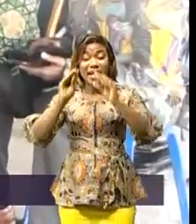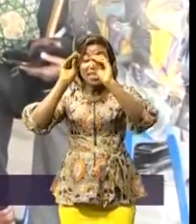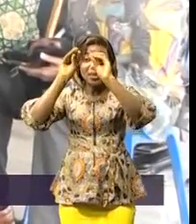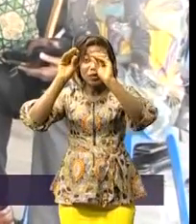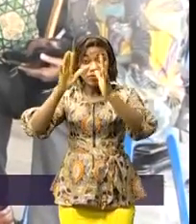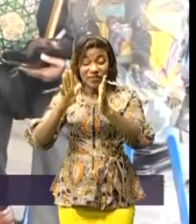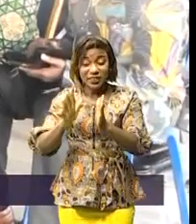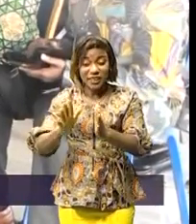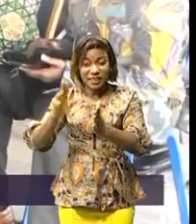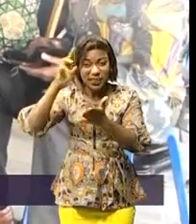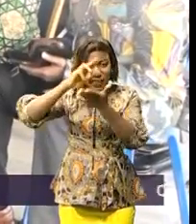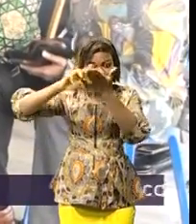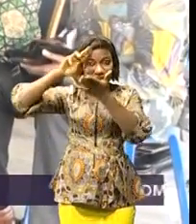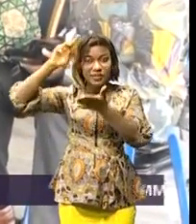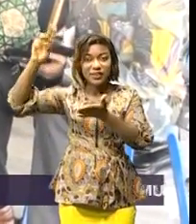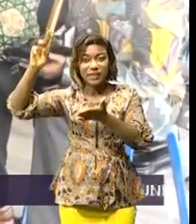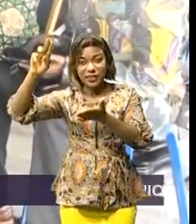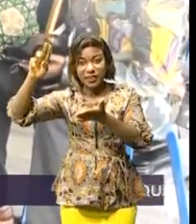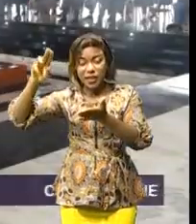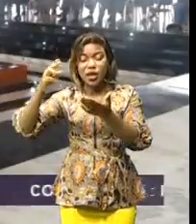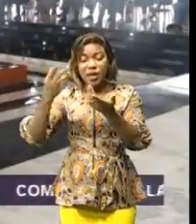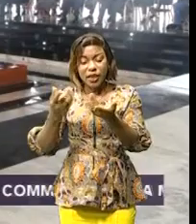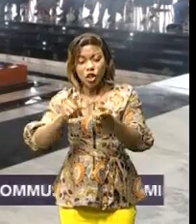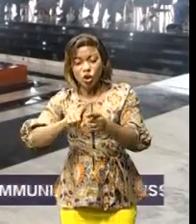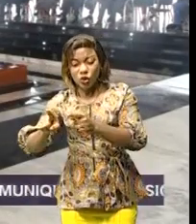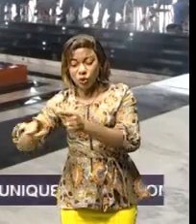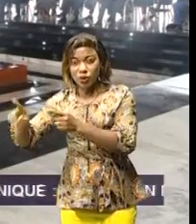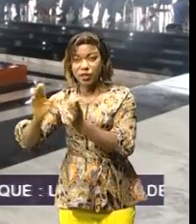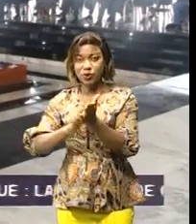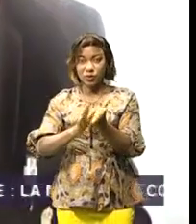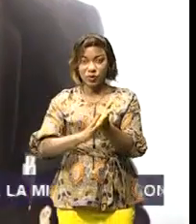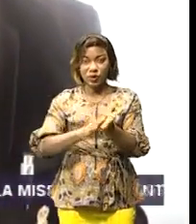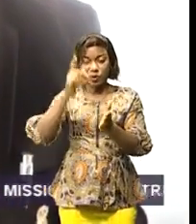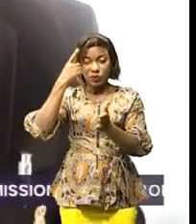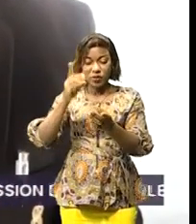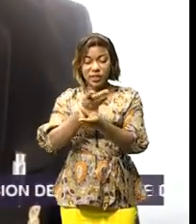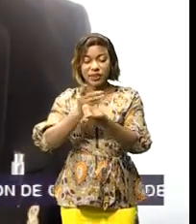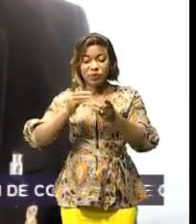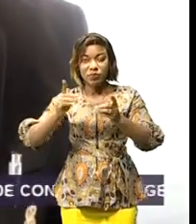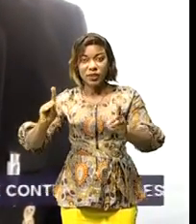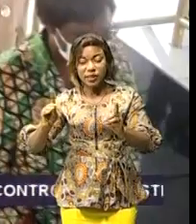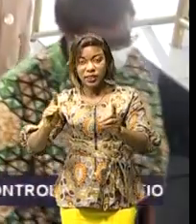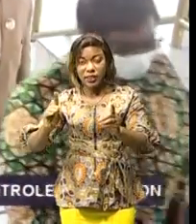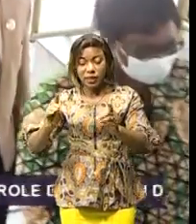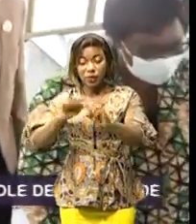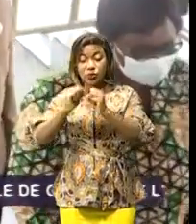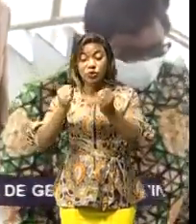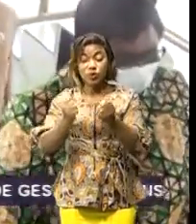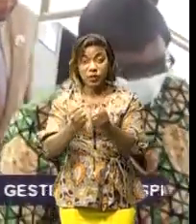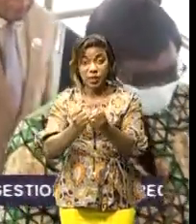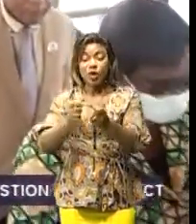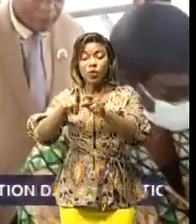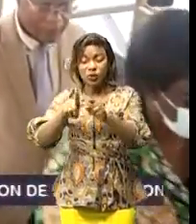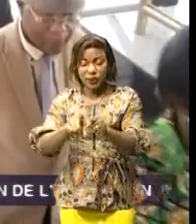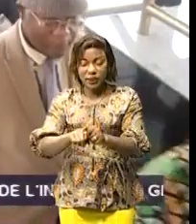et des instituts supérieurs réunis dans un cercle professeur de l'Université pour la démocratie et le progrès social UDPS ont salué l'œuvre